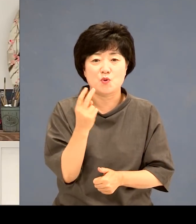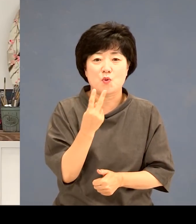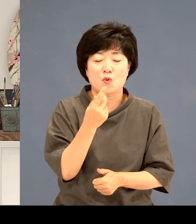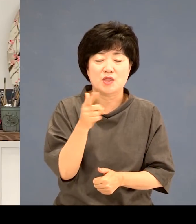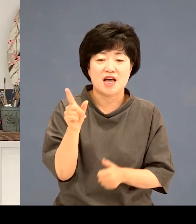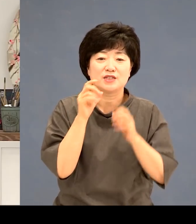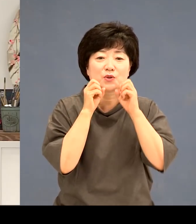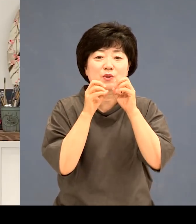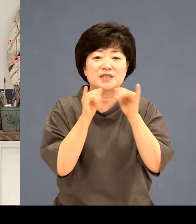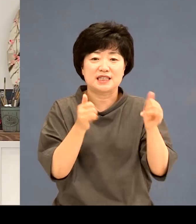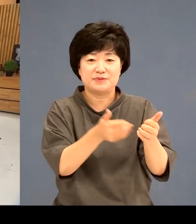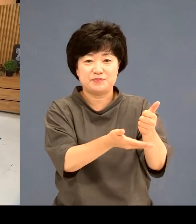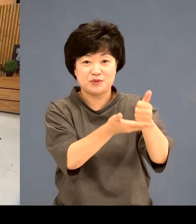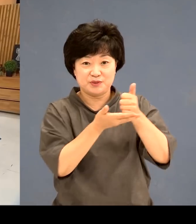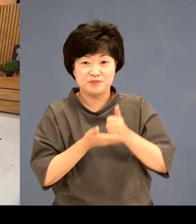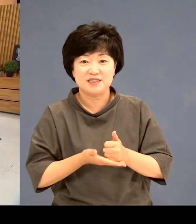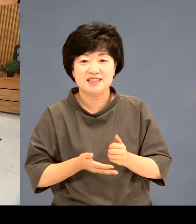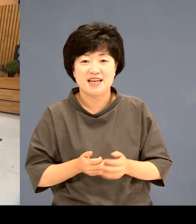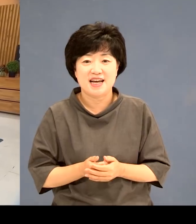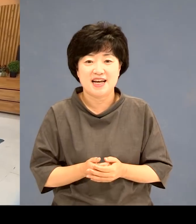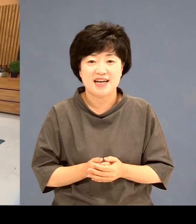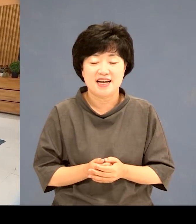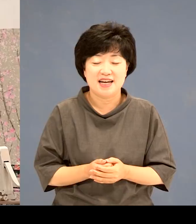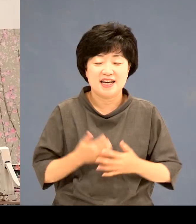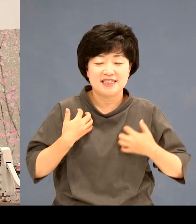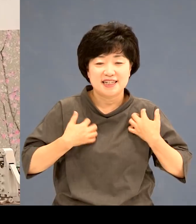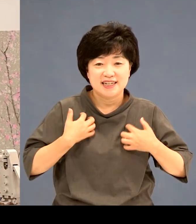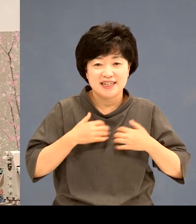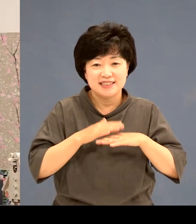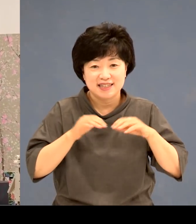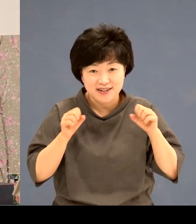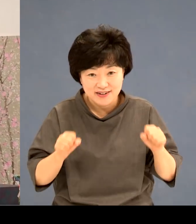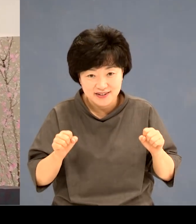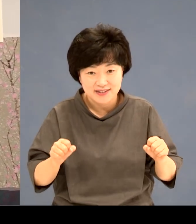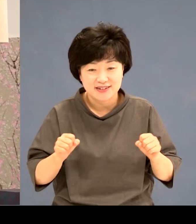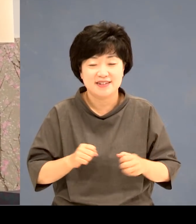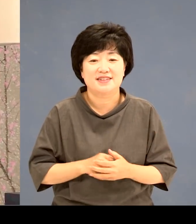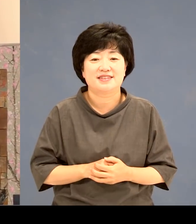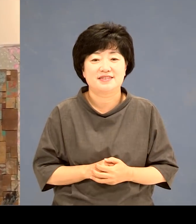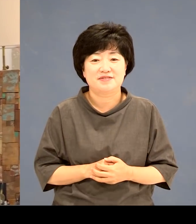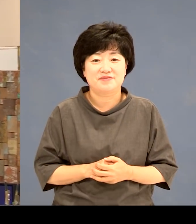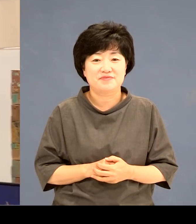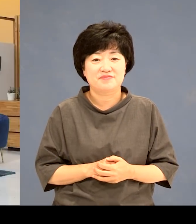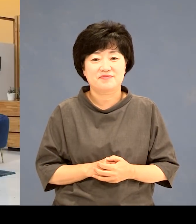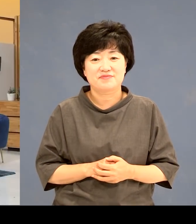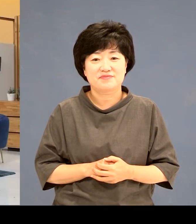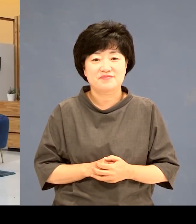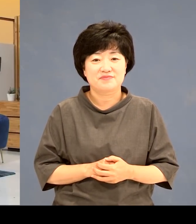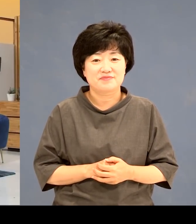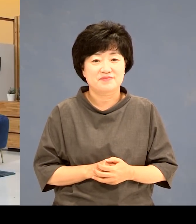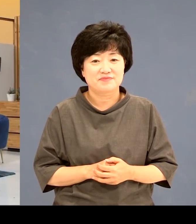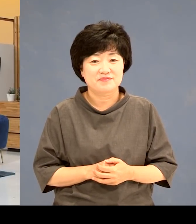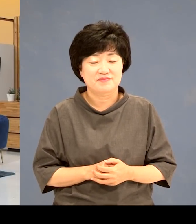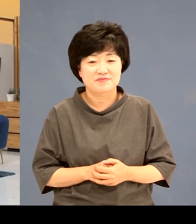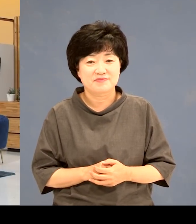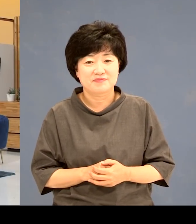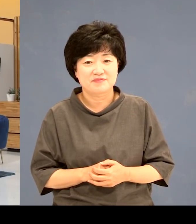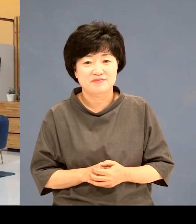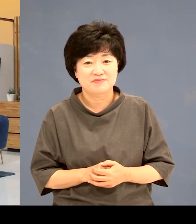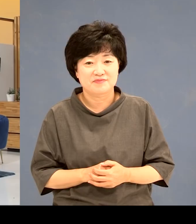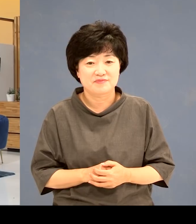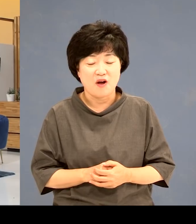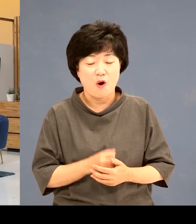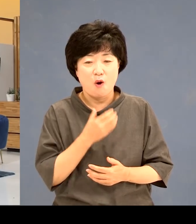선교사님 모셔보도록 하겠습니다. 어서 나오세요. 네, 어디 계세요? 안녕하세요. 네,